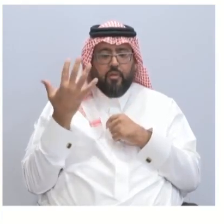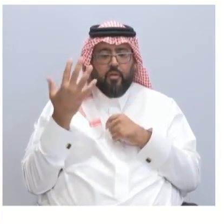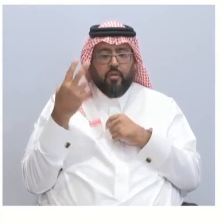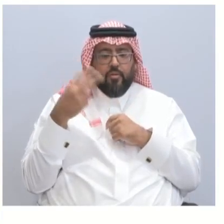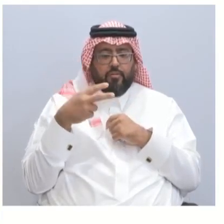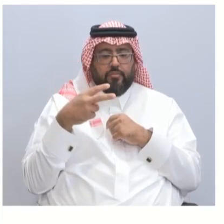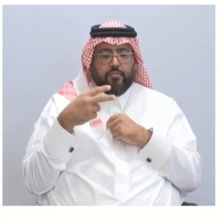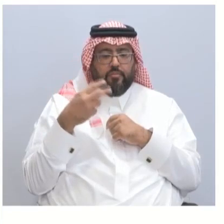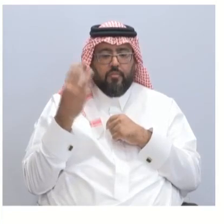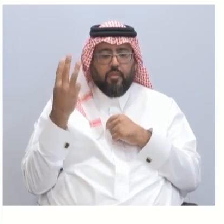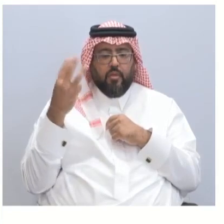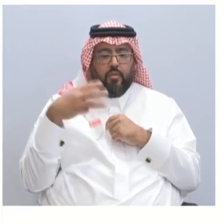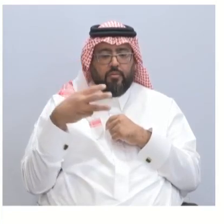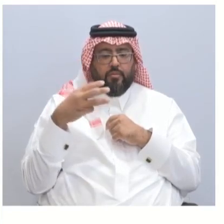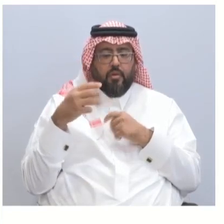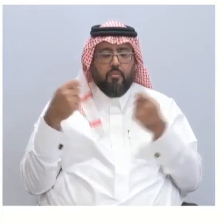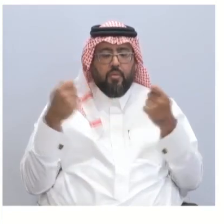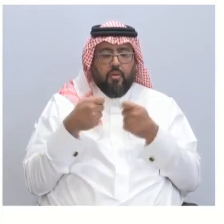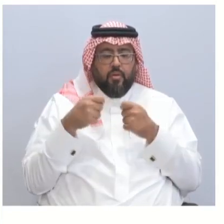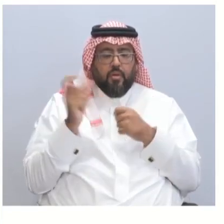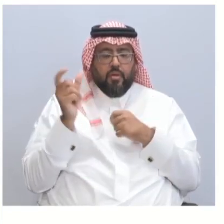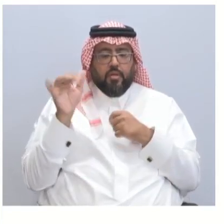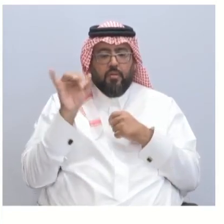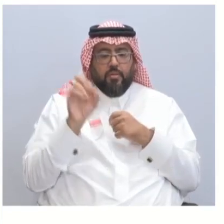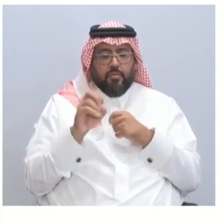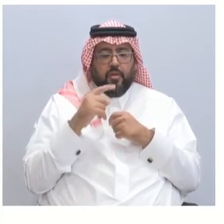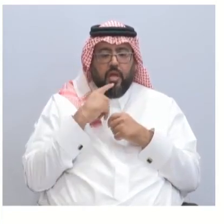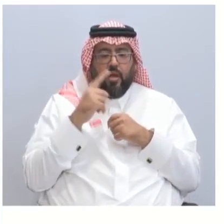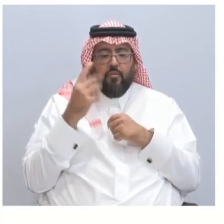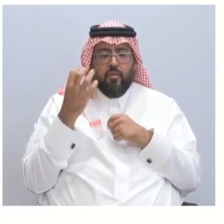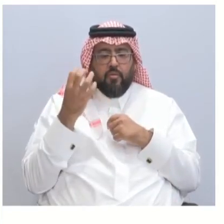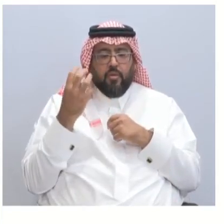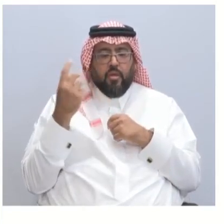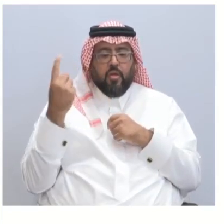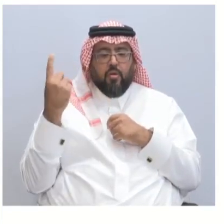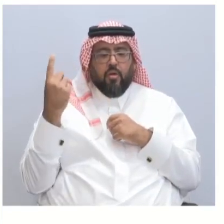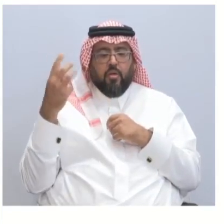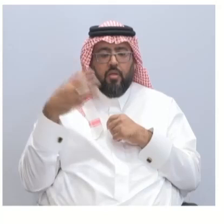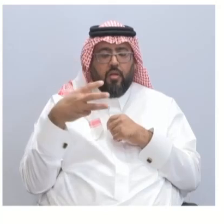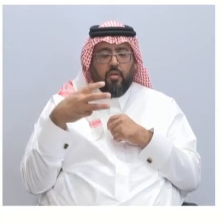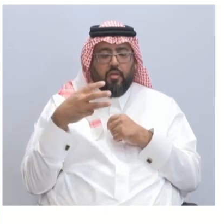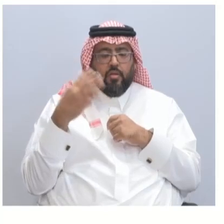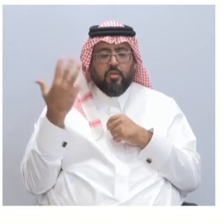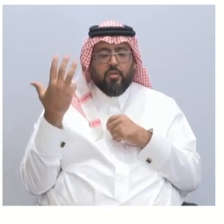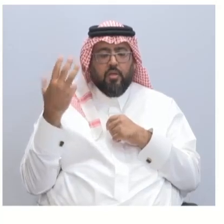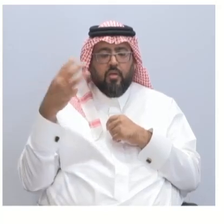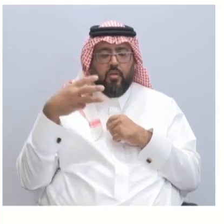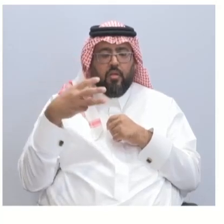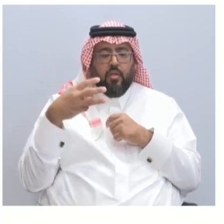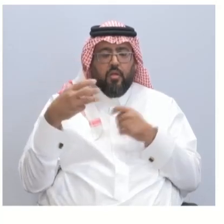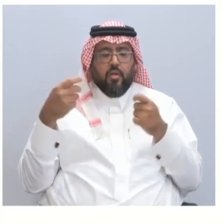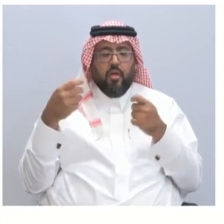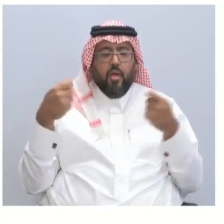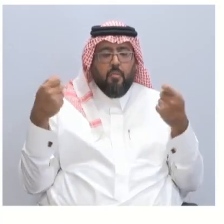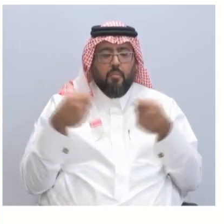33 مليون نسمه وفي عام 1431 وصل الى 39.5